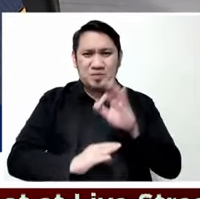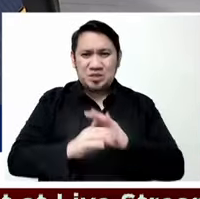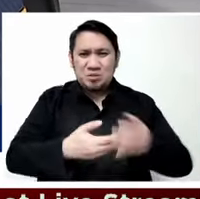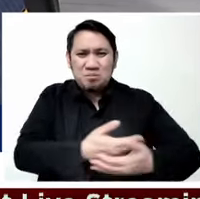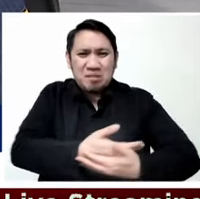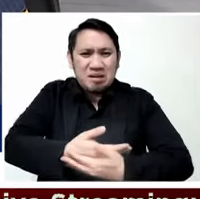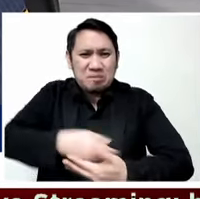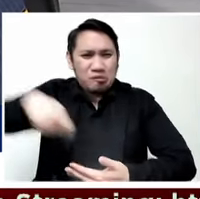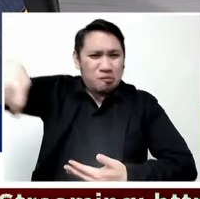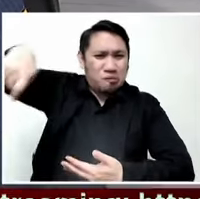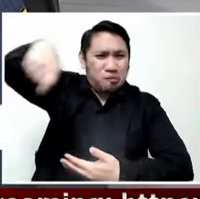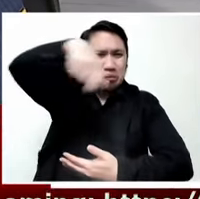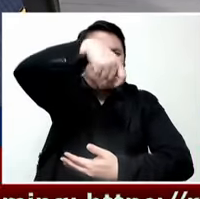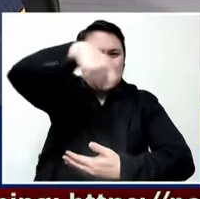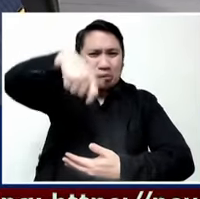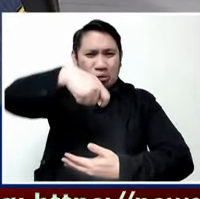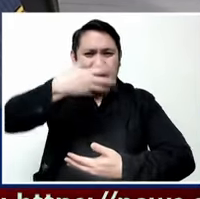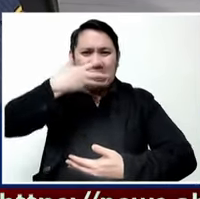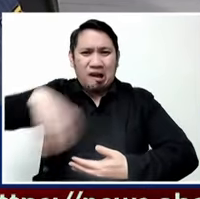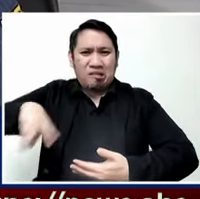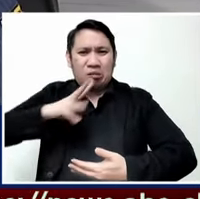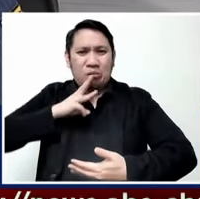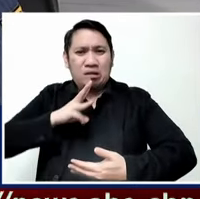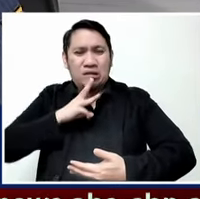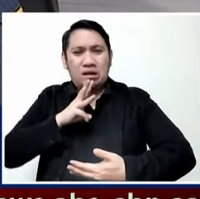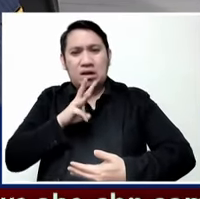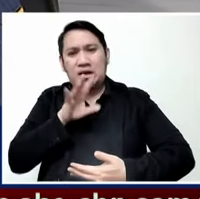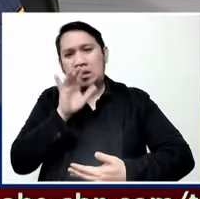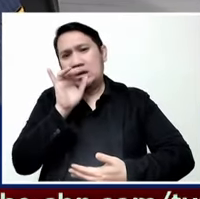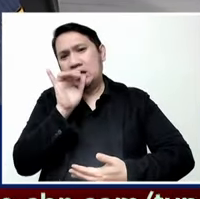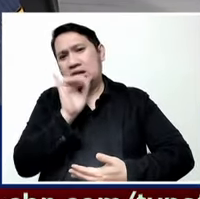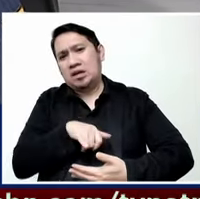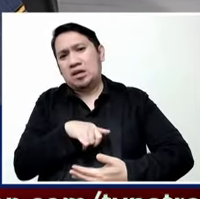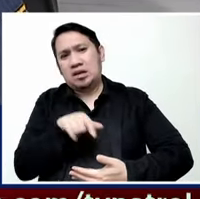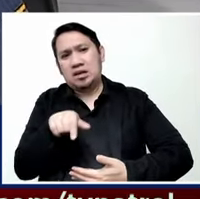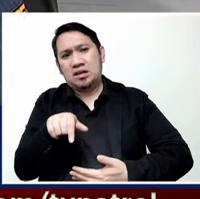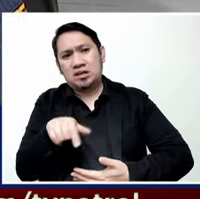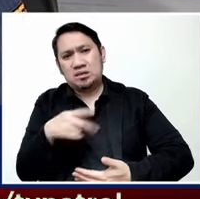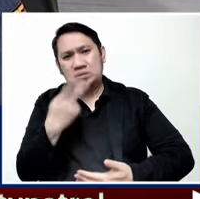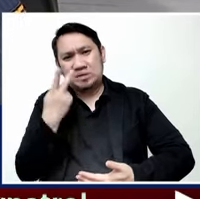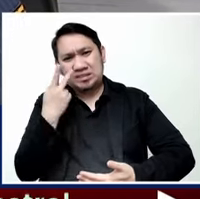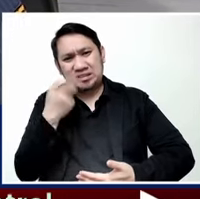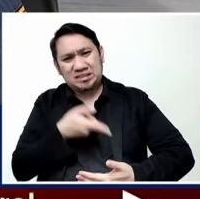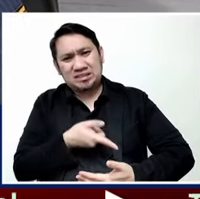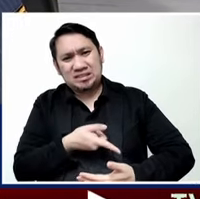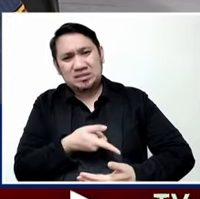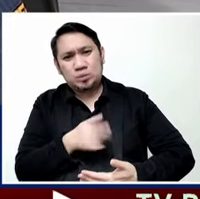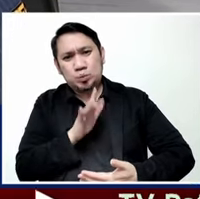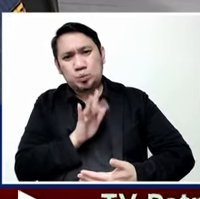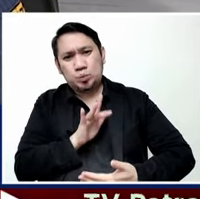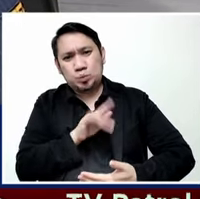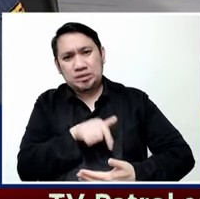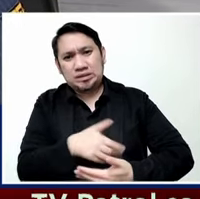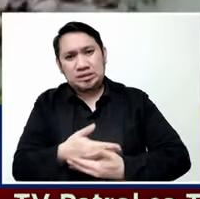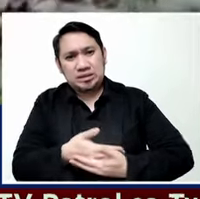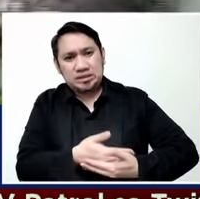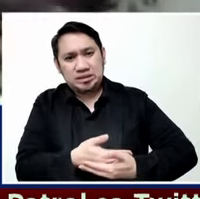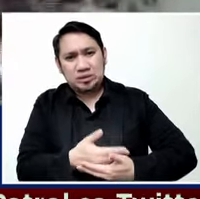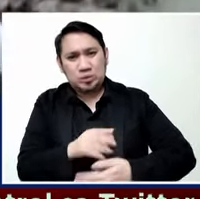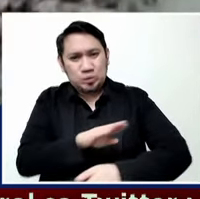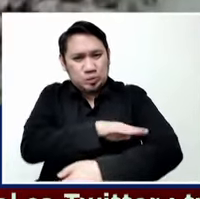So yun ang nakita ng ating mga investigators, no, doon sa field,